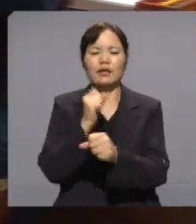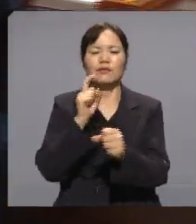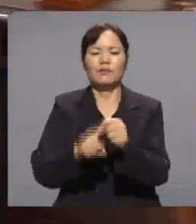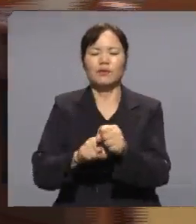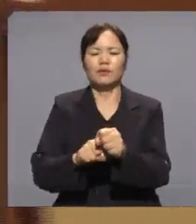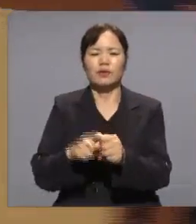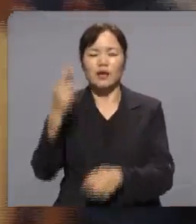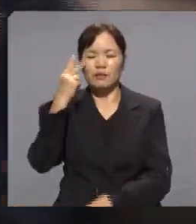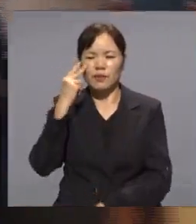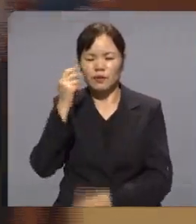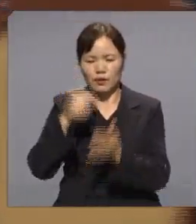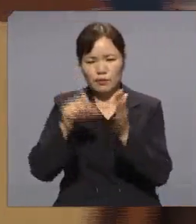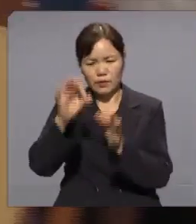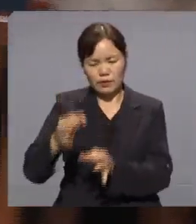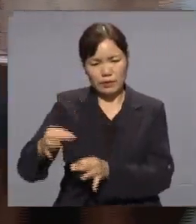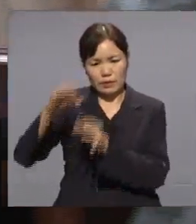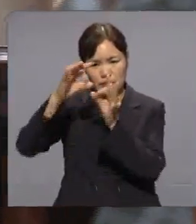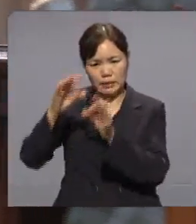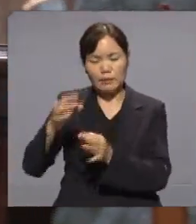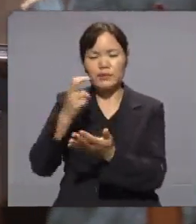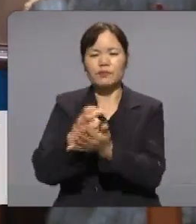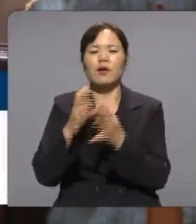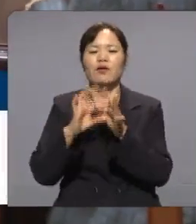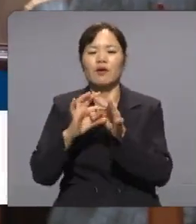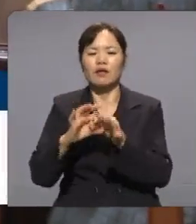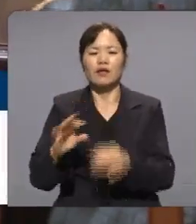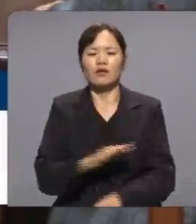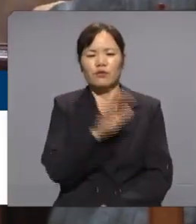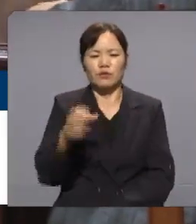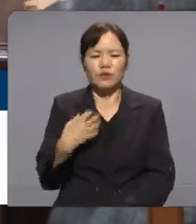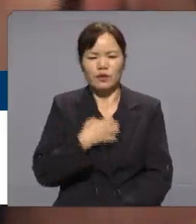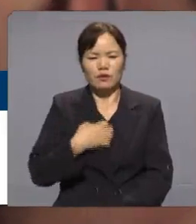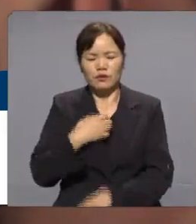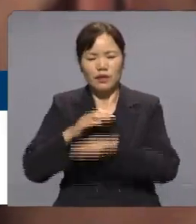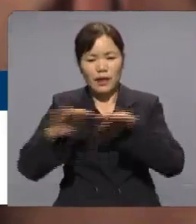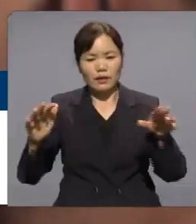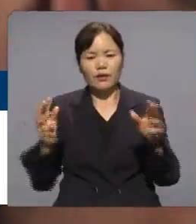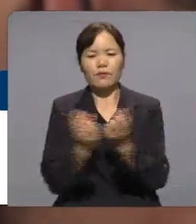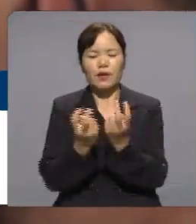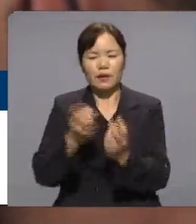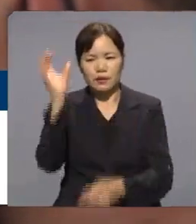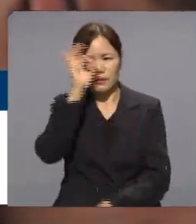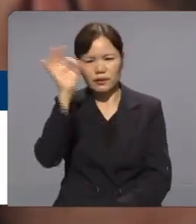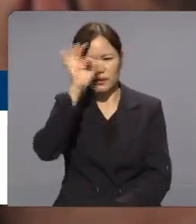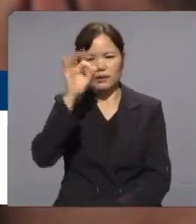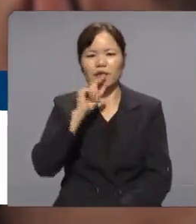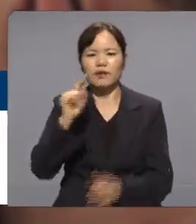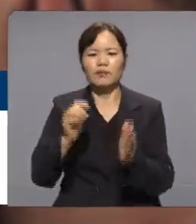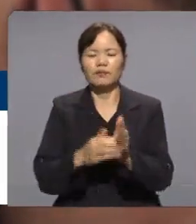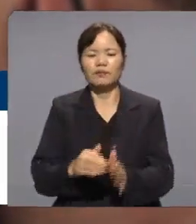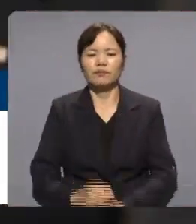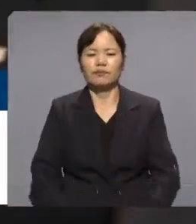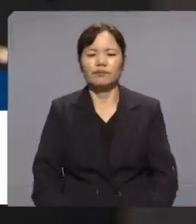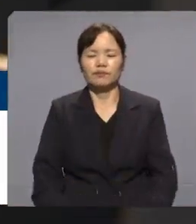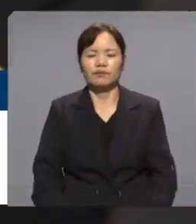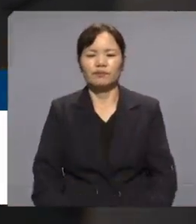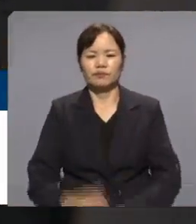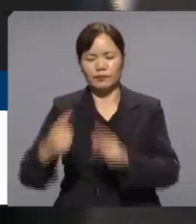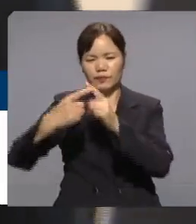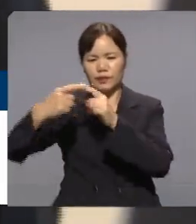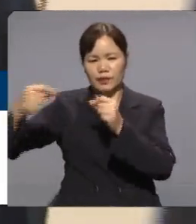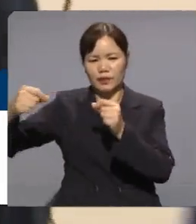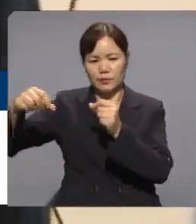미국의 인플레 감축법과 관련해선 우리 측 우려를 해소할 방안을 찾겠다고 말했습니다. 앞서